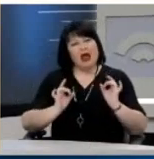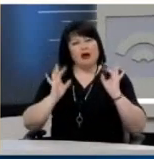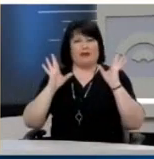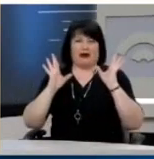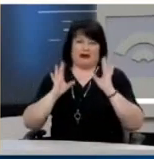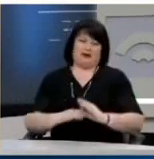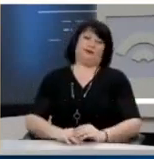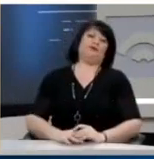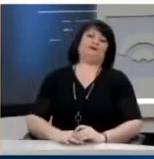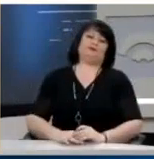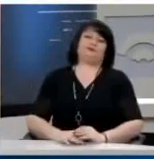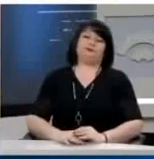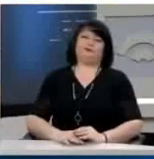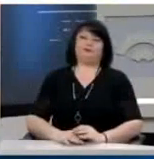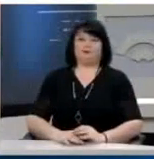τους δανειολήπτες.